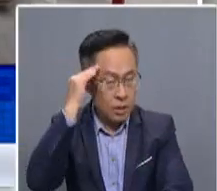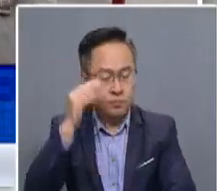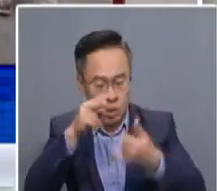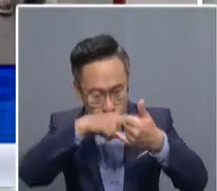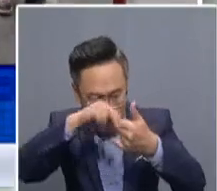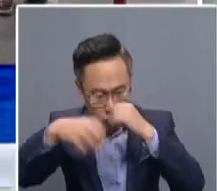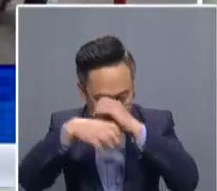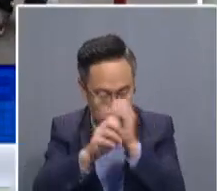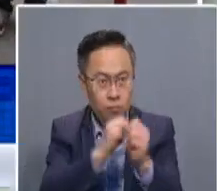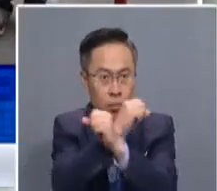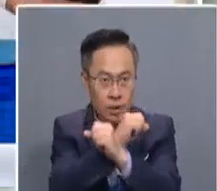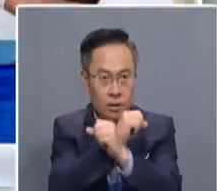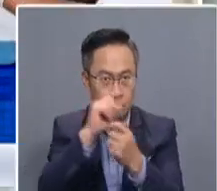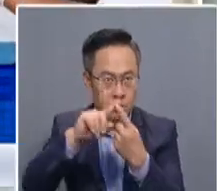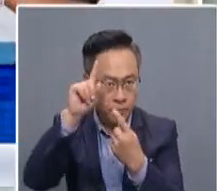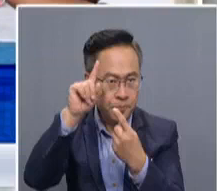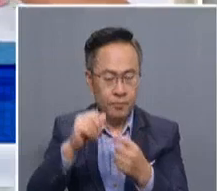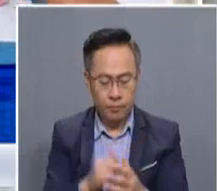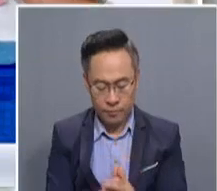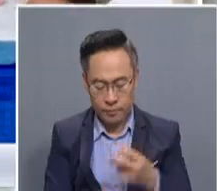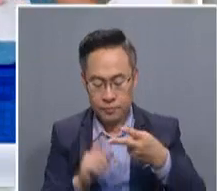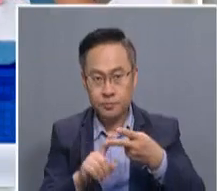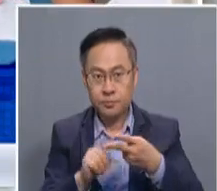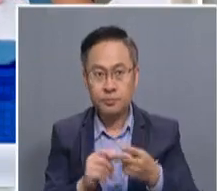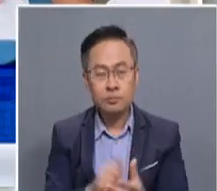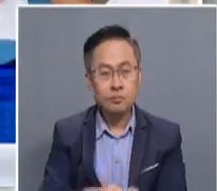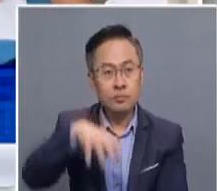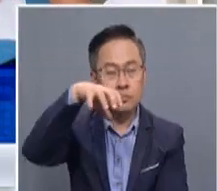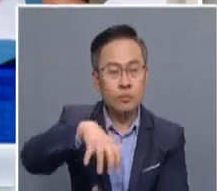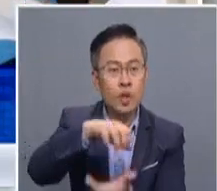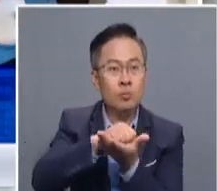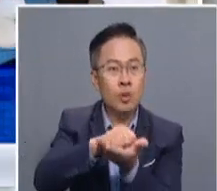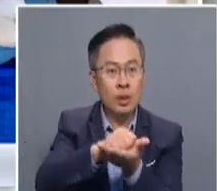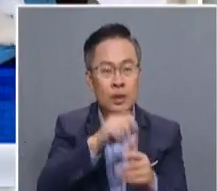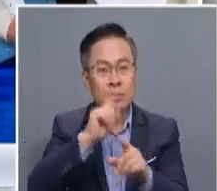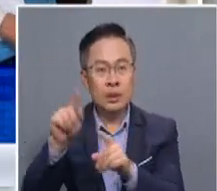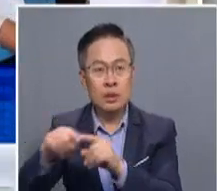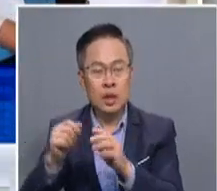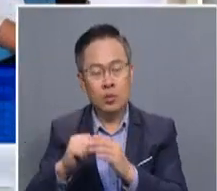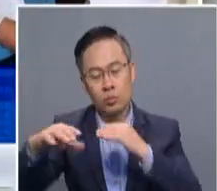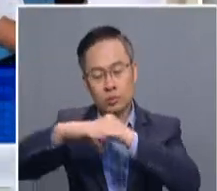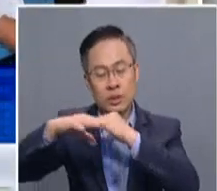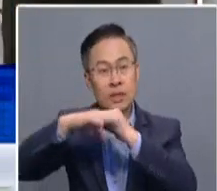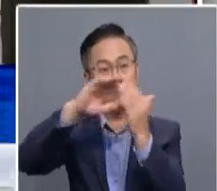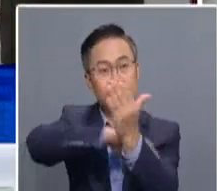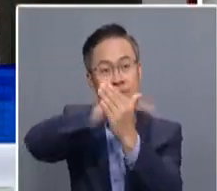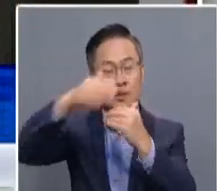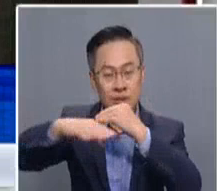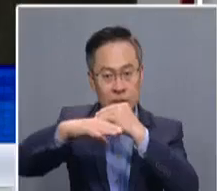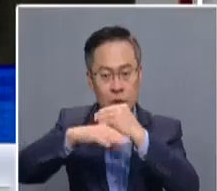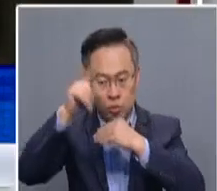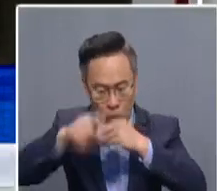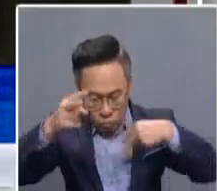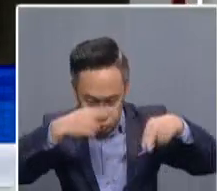คต่อไปอันนี้เป็นมาตรการที่1 นะครับมาตรการที่2คือสถานบริการต่างๆในจังหวัดชายแดนทั้งหลายนะครับก็ต้องเข้มงว